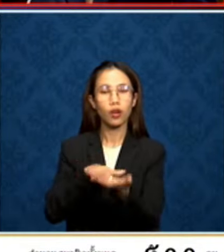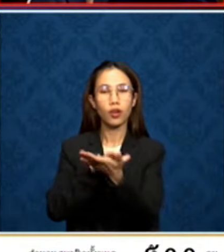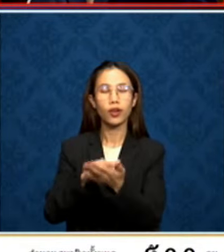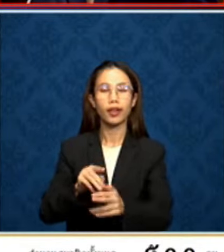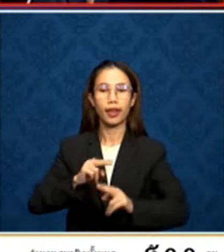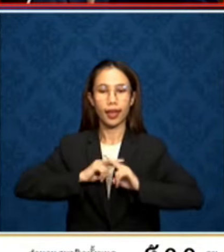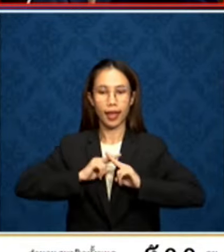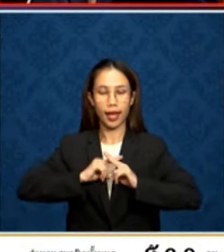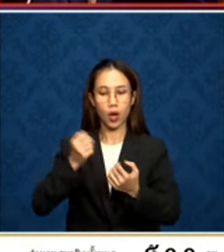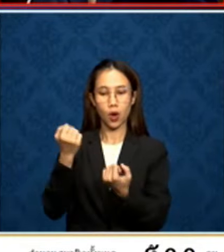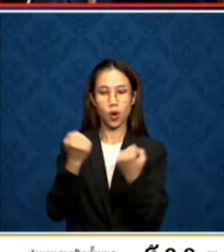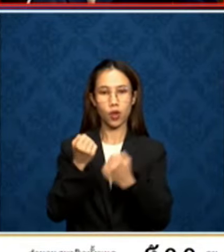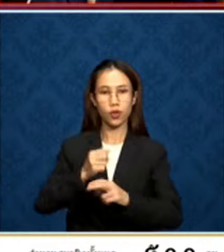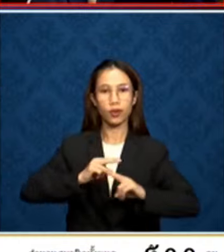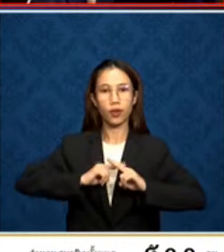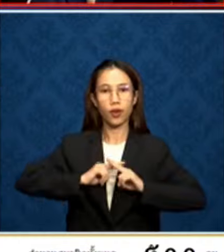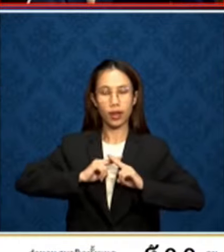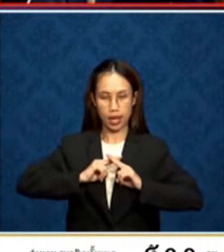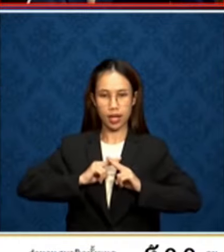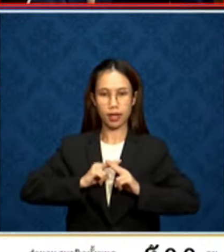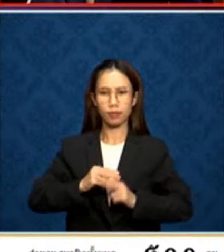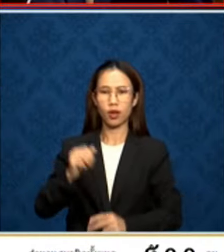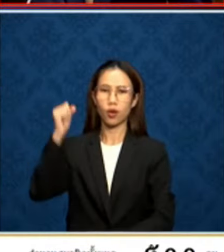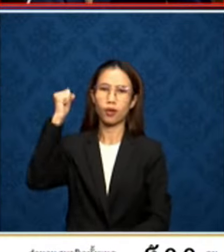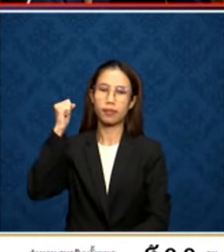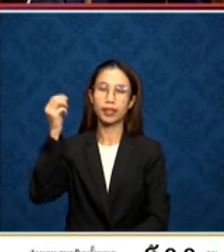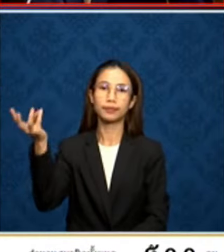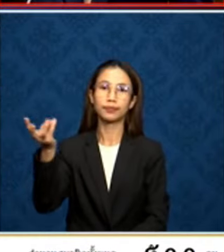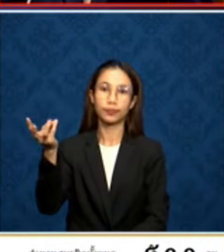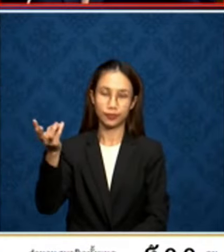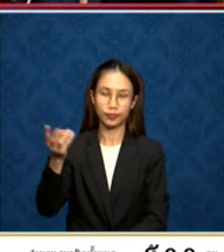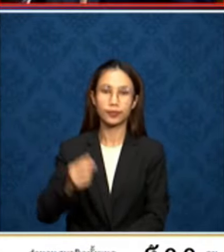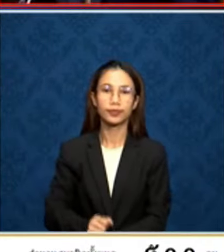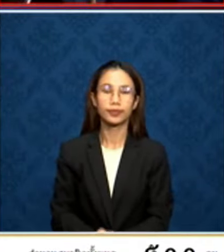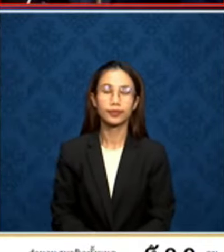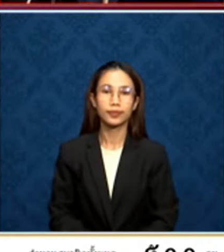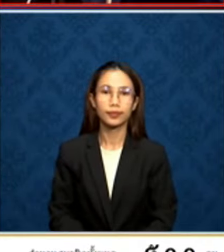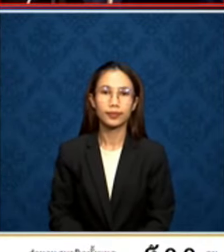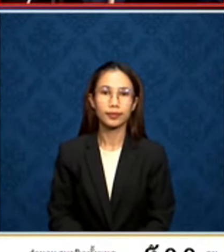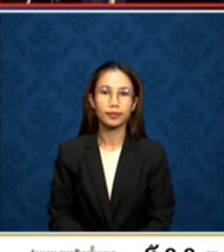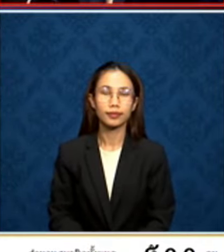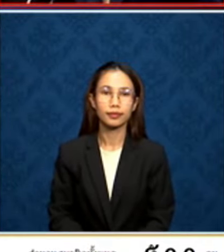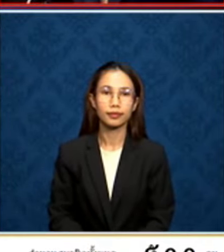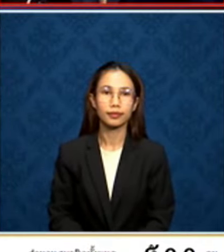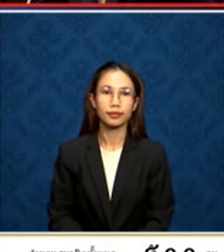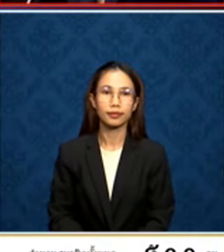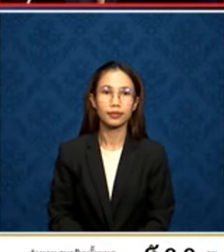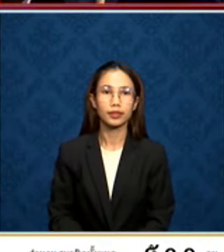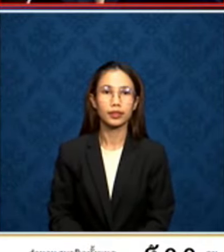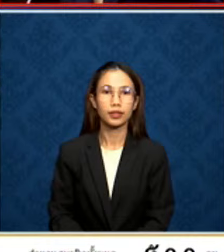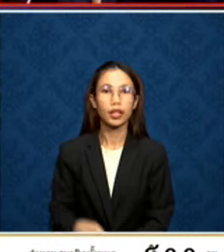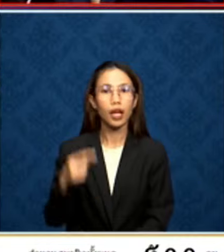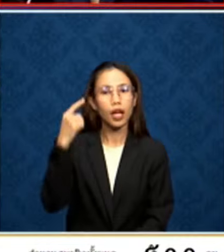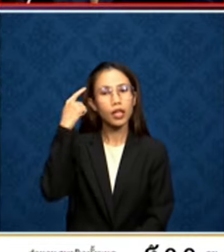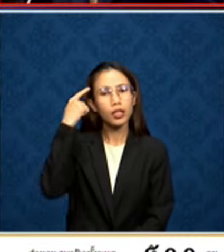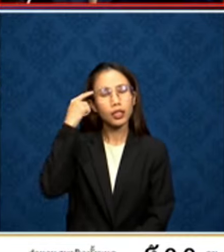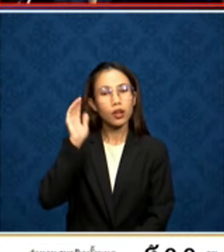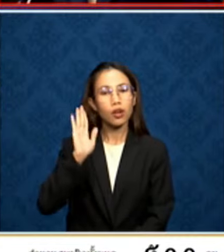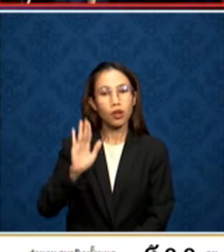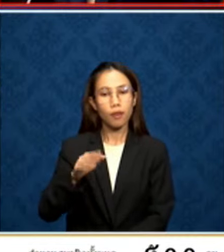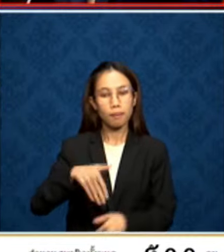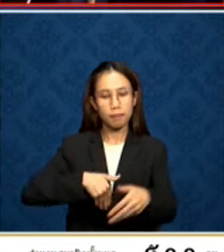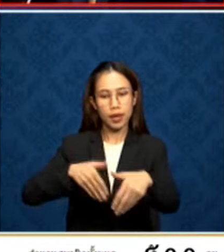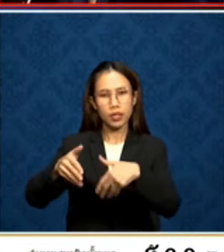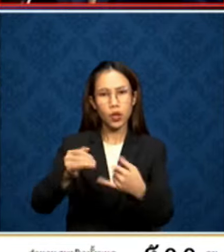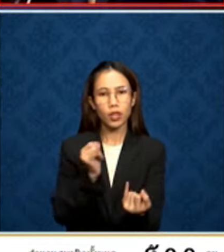มากกว่าที่จะใช้รถโดยสารประจำทางค่ะท่านประธานคะเราต้องอย่าทำให้ความเคยชินมา